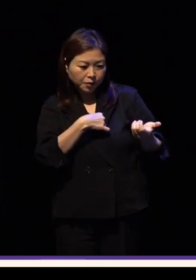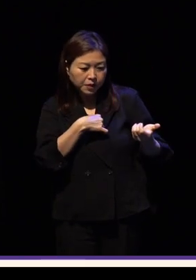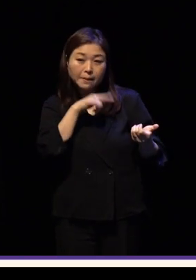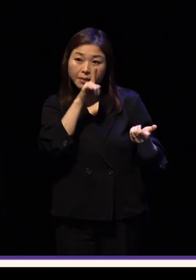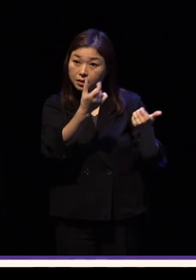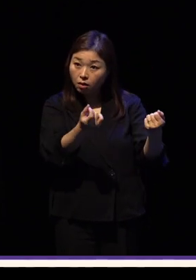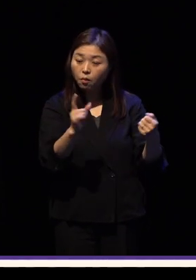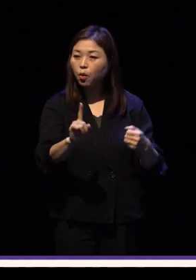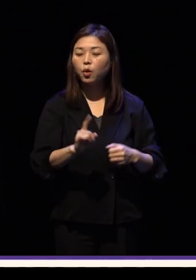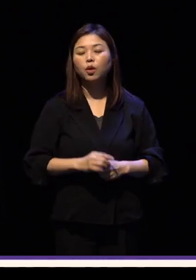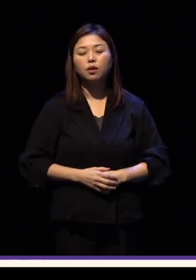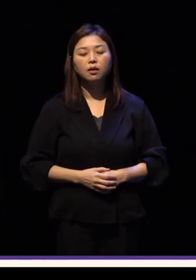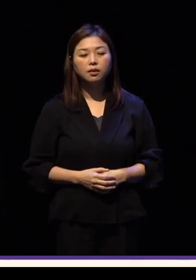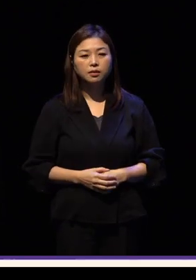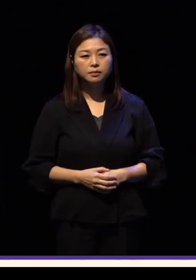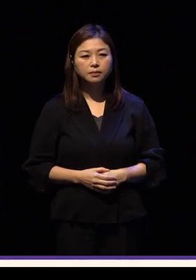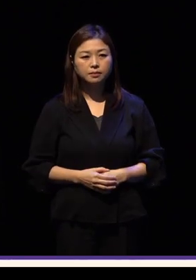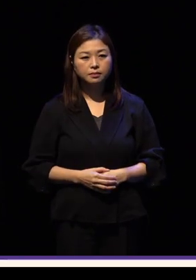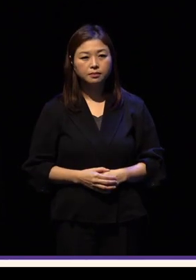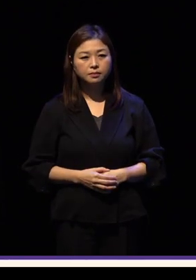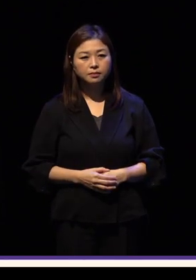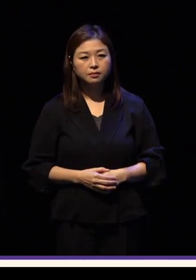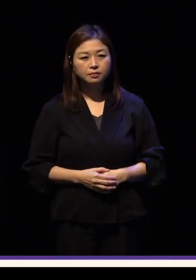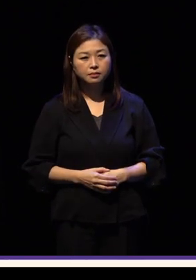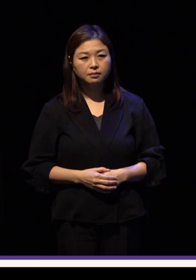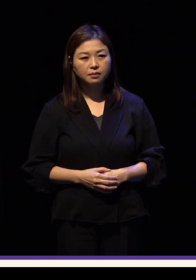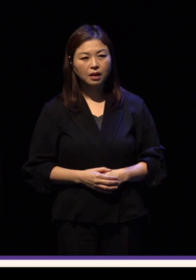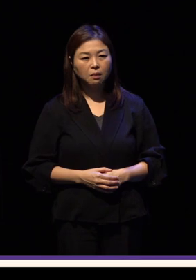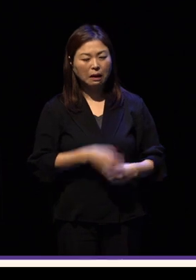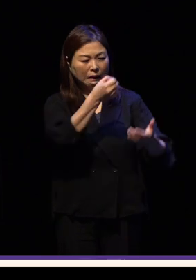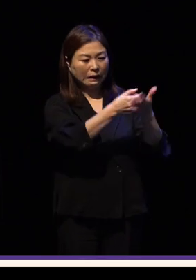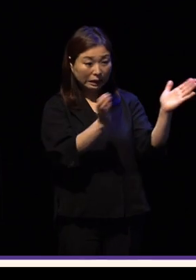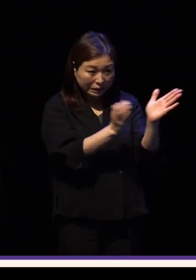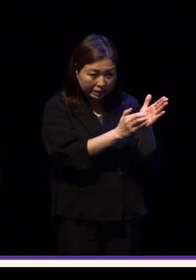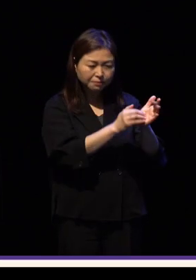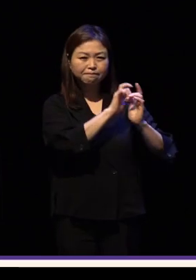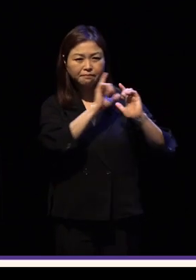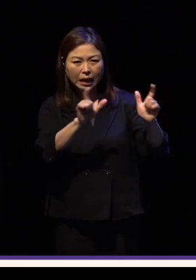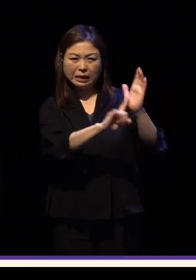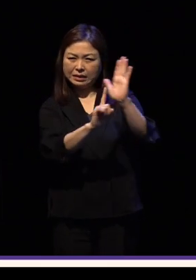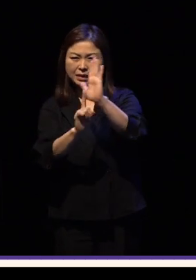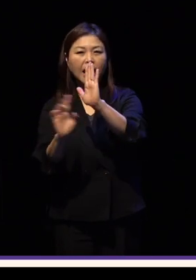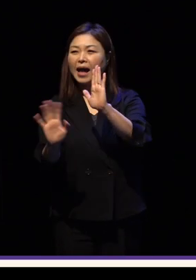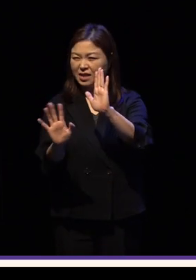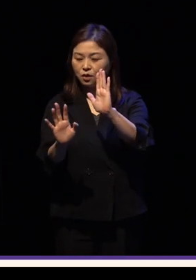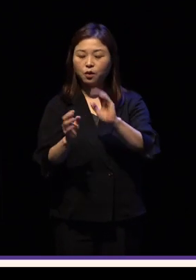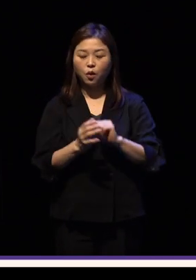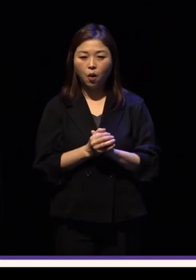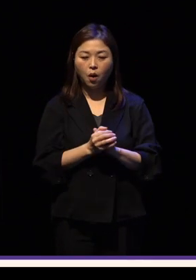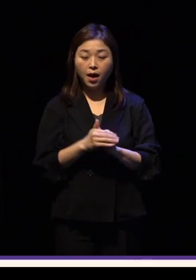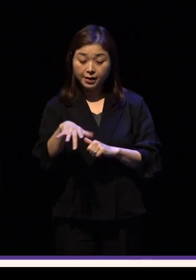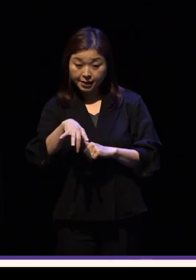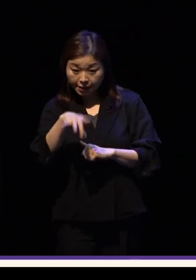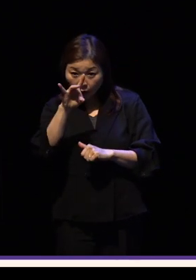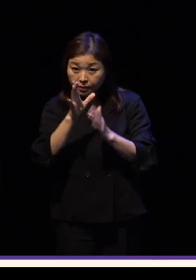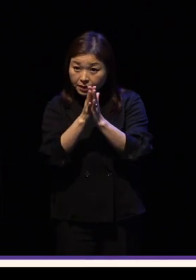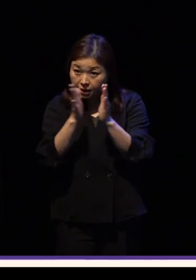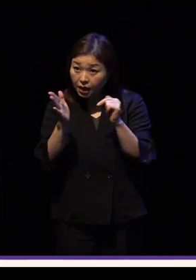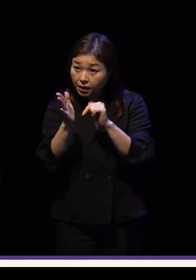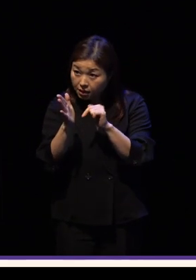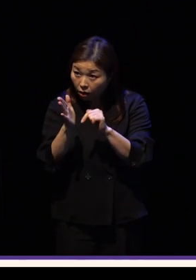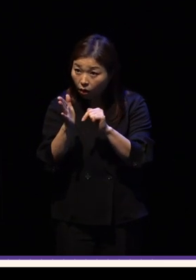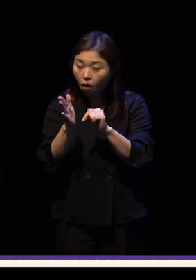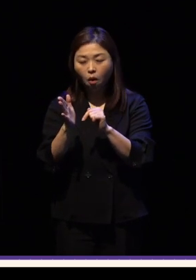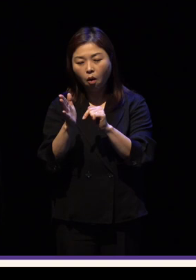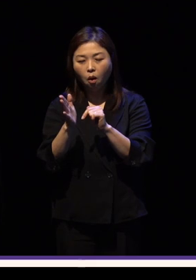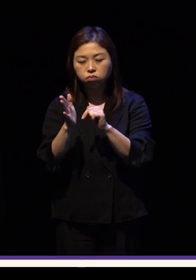대로 그 확정된 공고문이 아닌 공고문 초안을 홈페이지 사전에